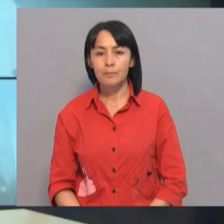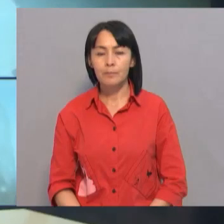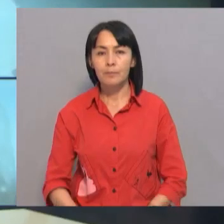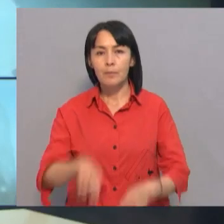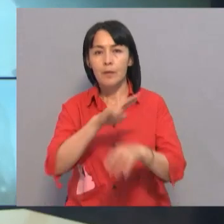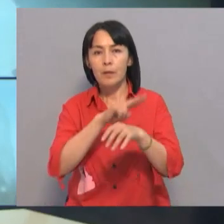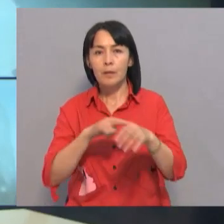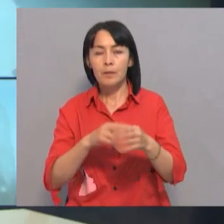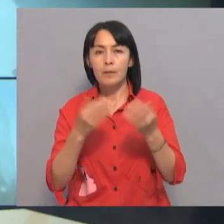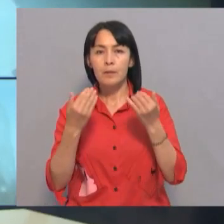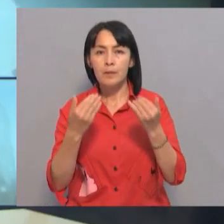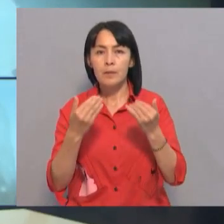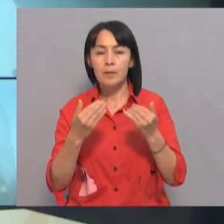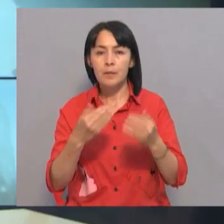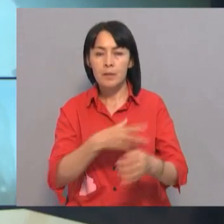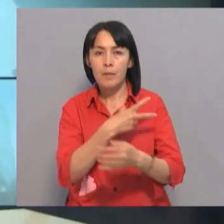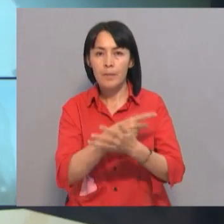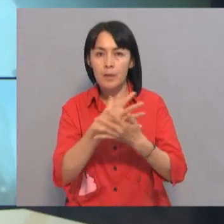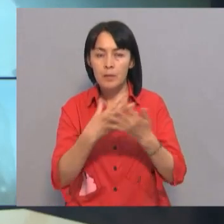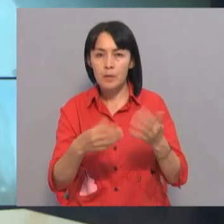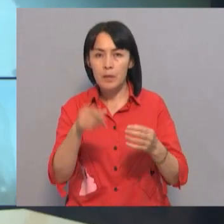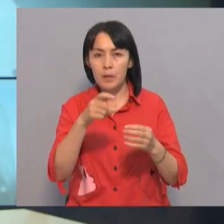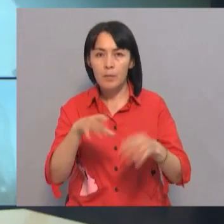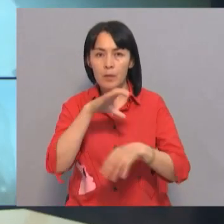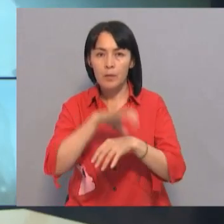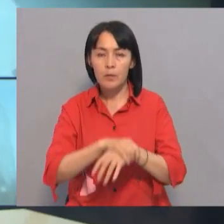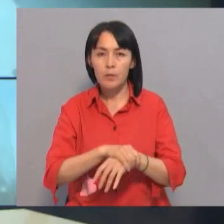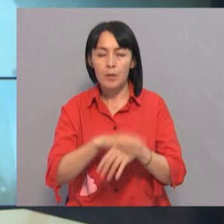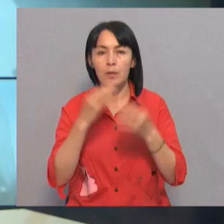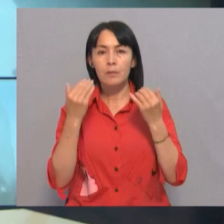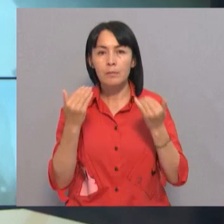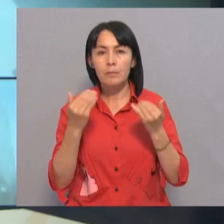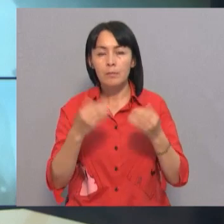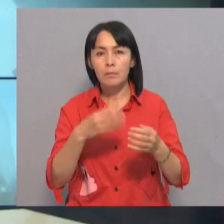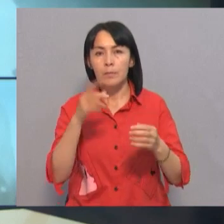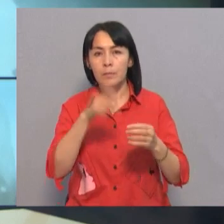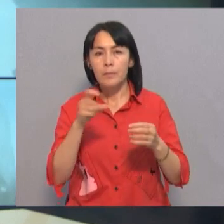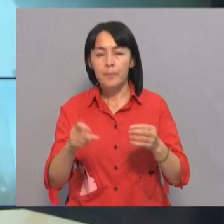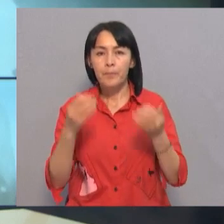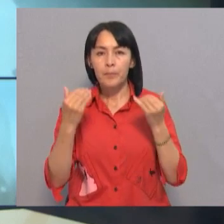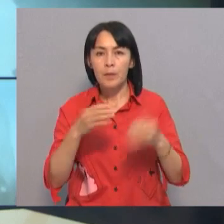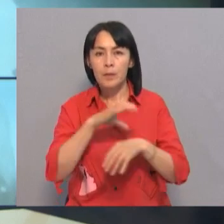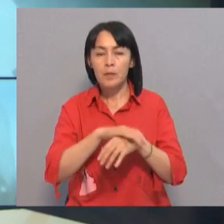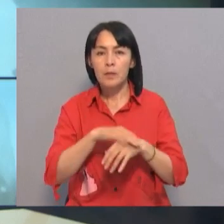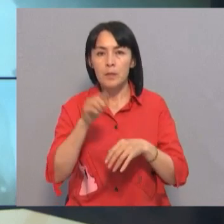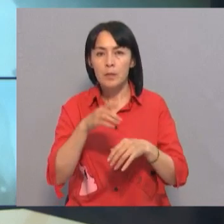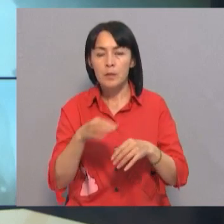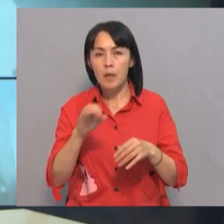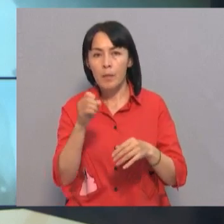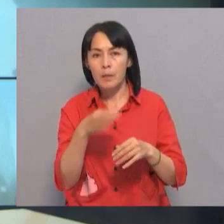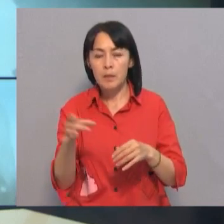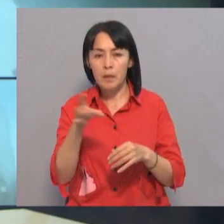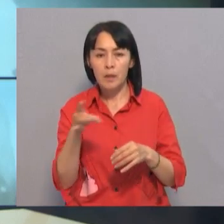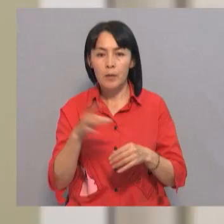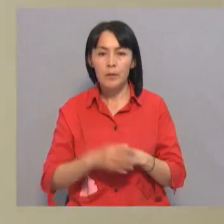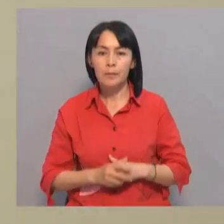полицейские наркобой не допустили сбыт свыше 2.000 доз синтетики наркодилера оперативники задержали на территории абайского